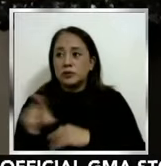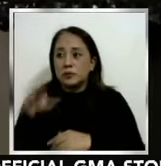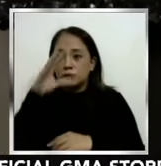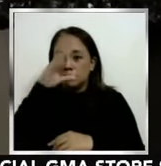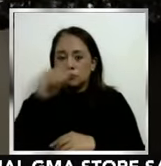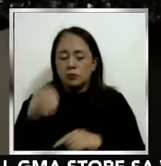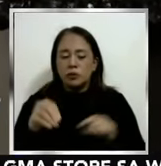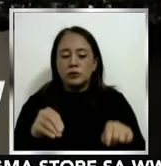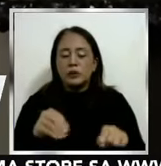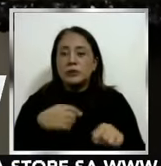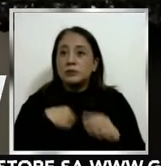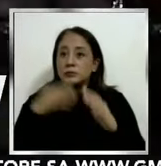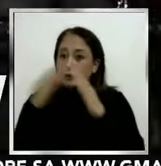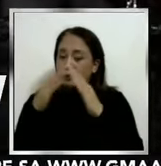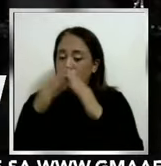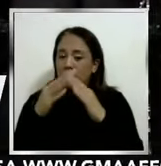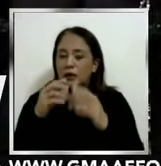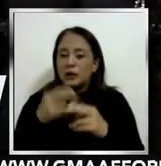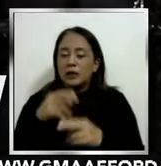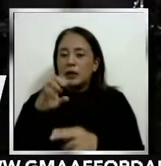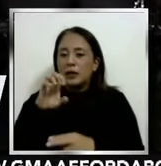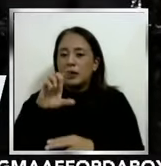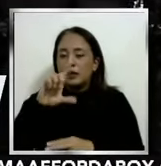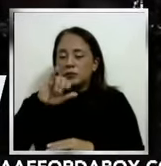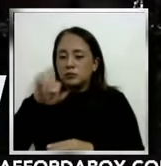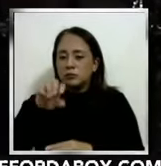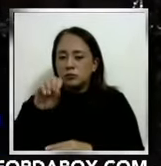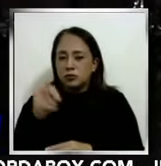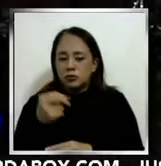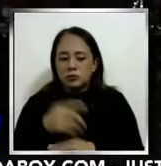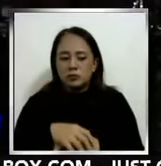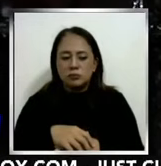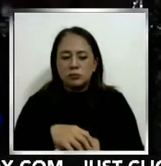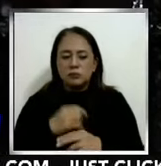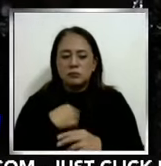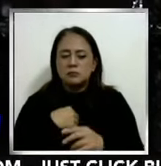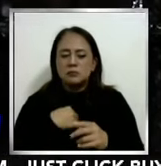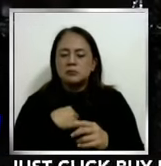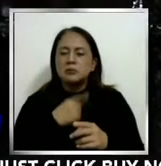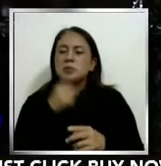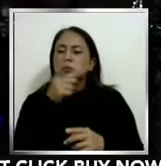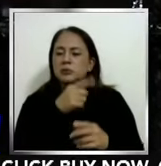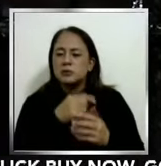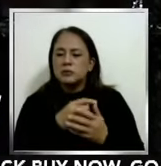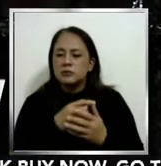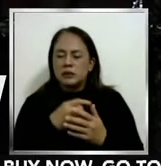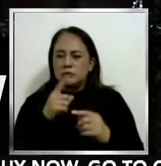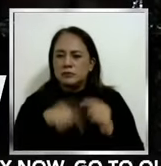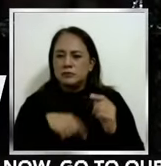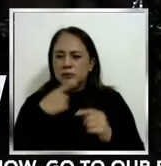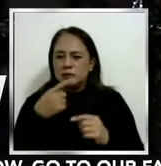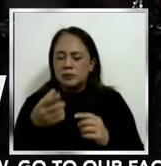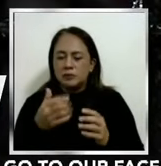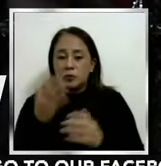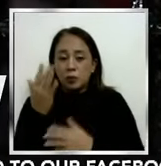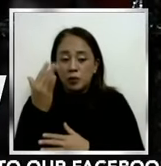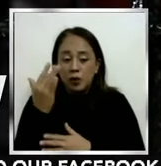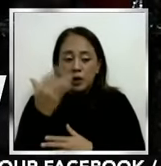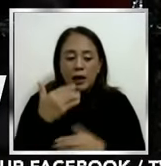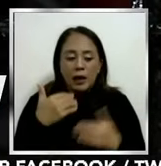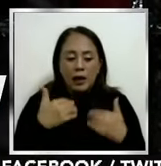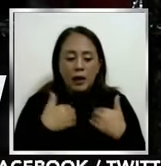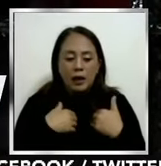House na si L. John Samano. Sa korte ko na lang po yung sasabihin ko lahat. Bakit naman? Kasi meron po akong abogado,